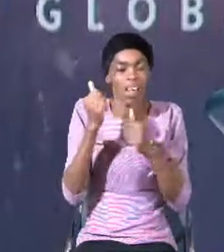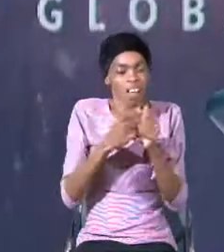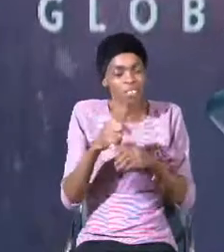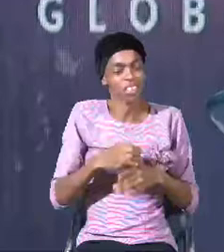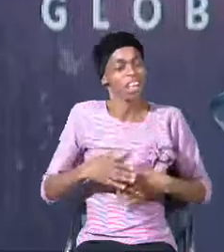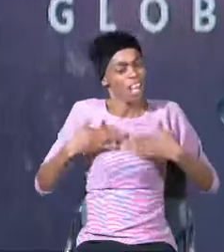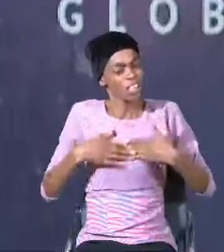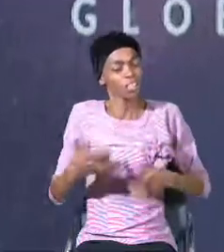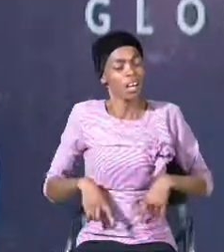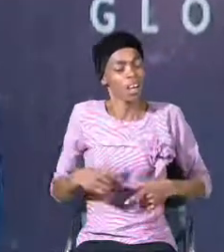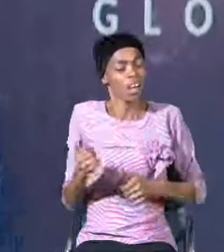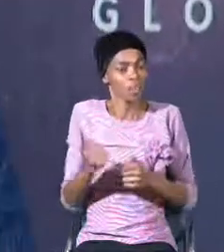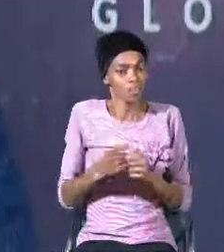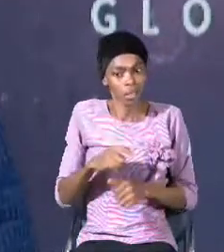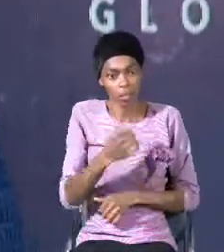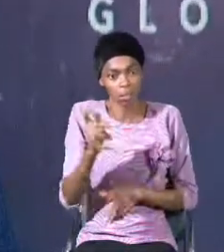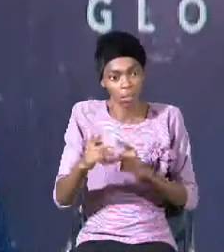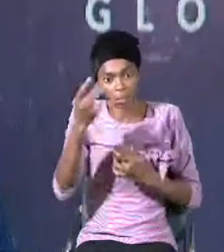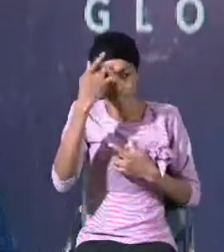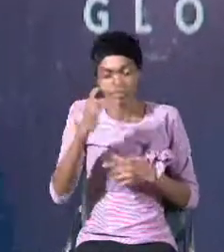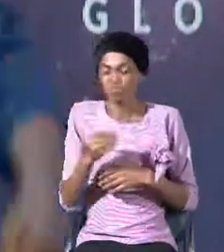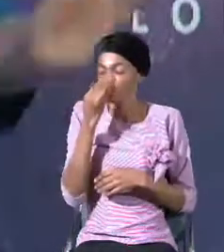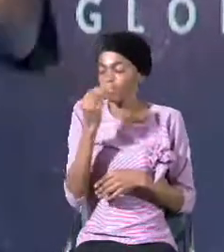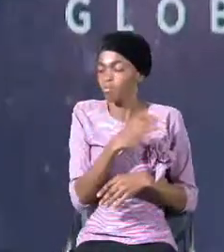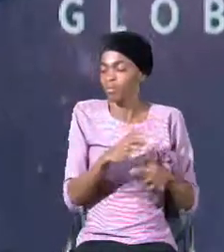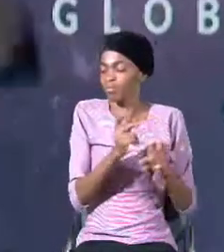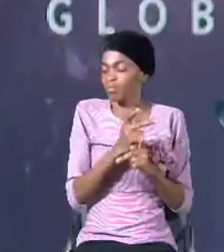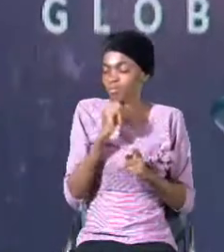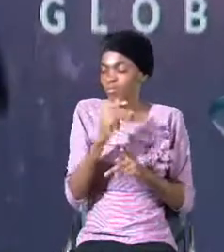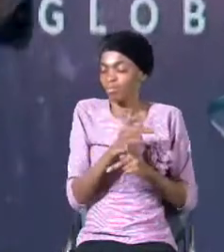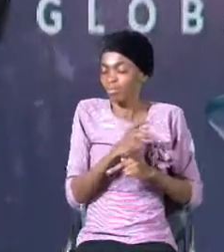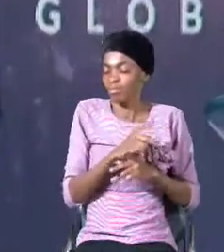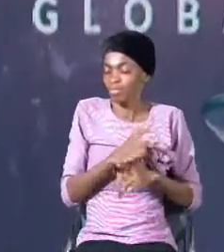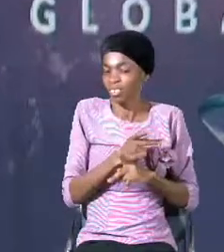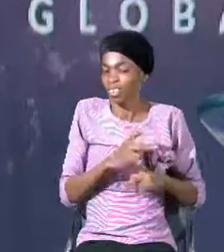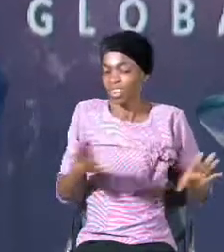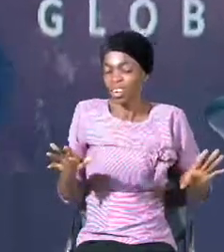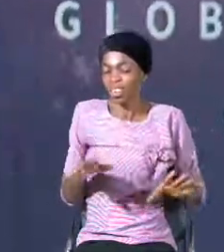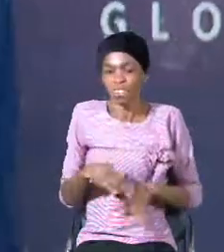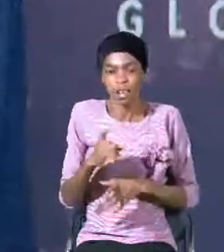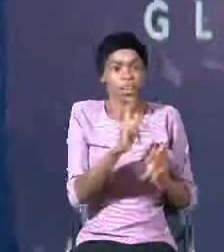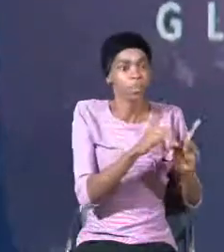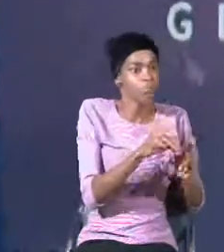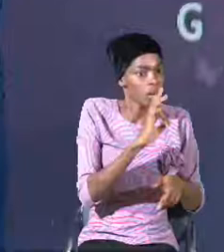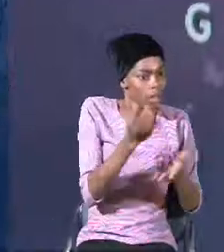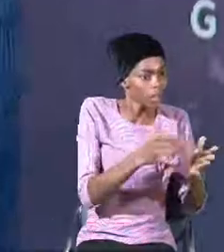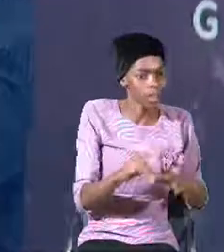chaque jour. Les autres sont... On parlera de ça après. Les gens sont en train de mourir. Non, on en parlera après.